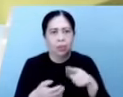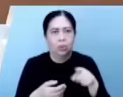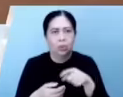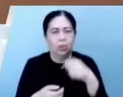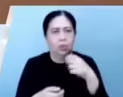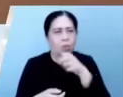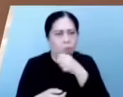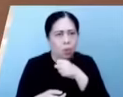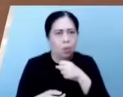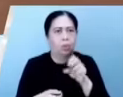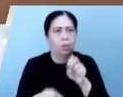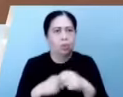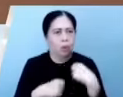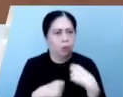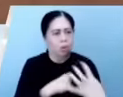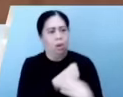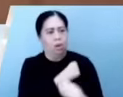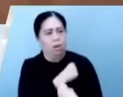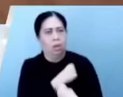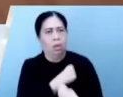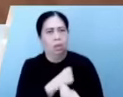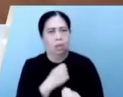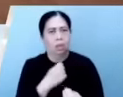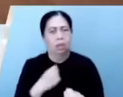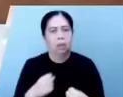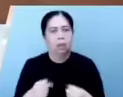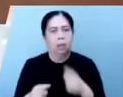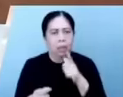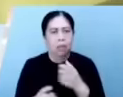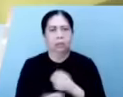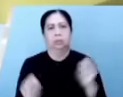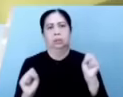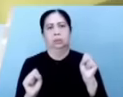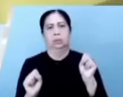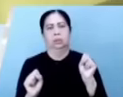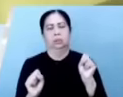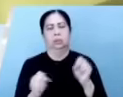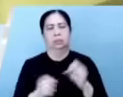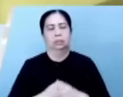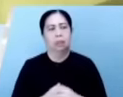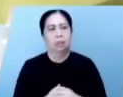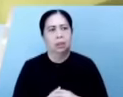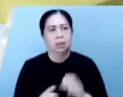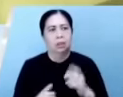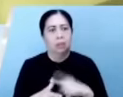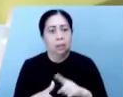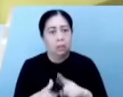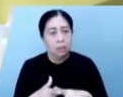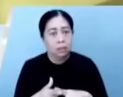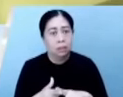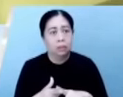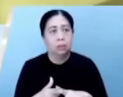sinakmal. Buti na lang, dito lang yung tama ko. Dito sa paa. Tapos noon, yung